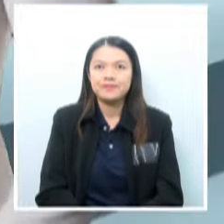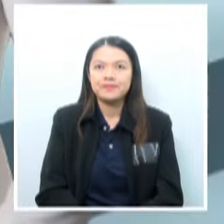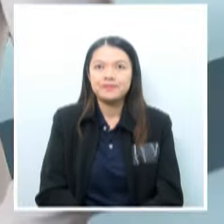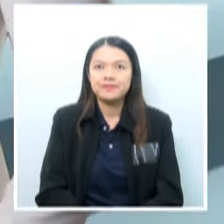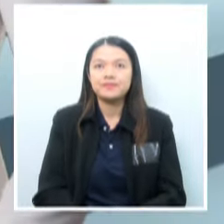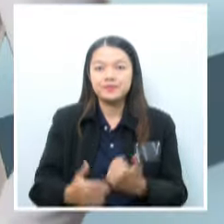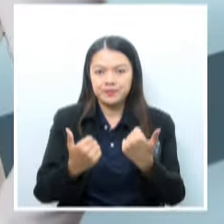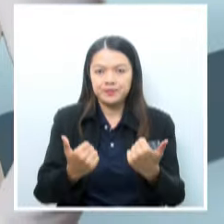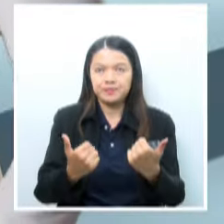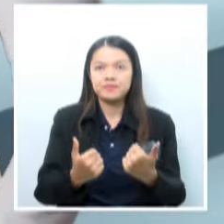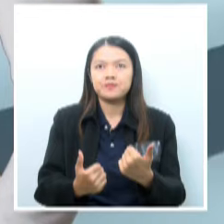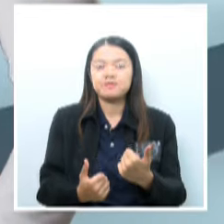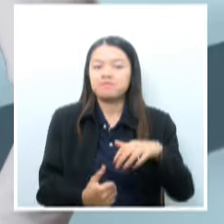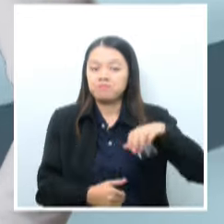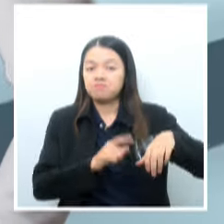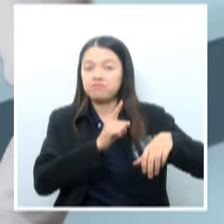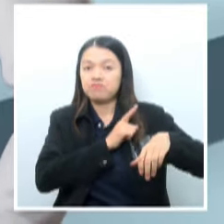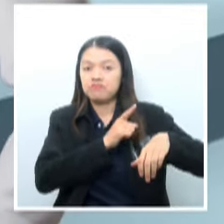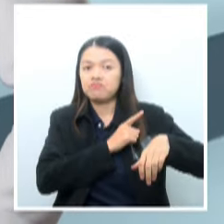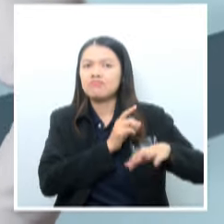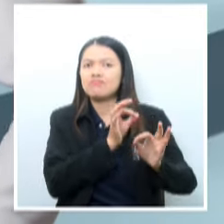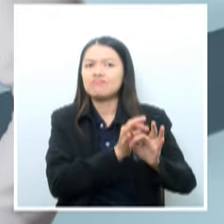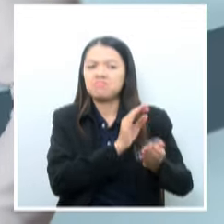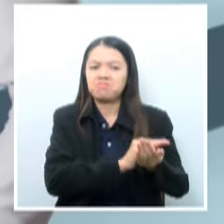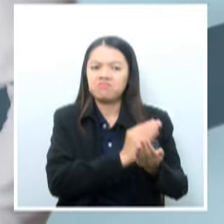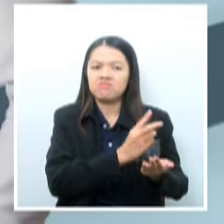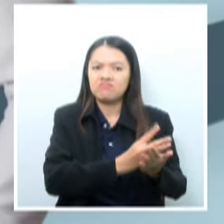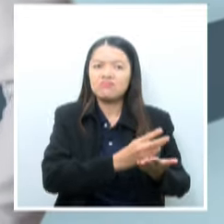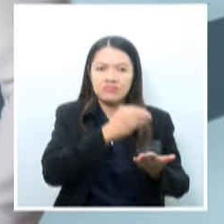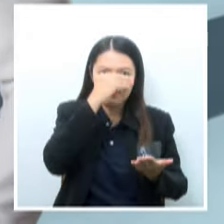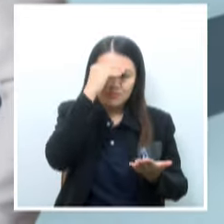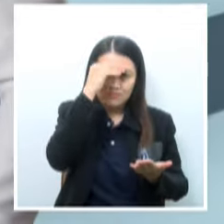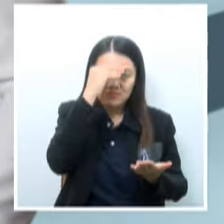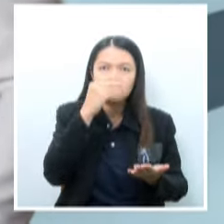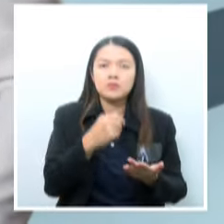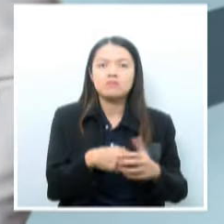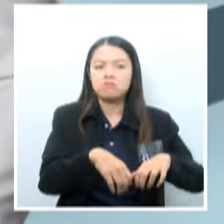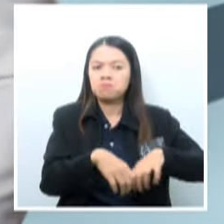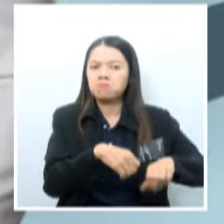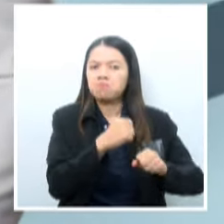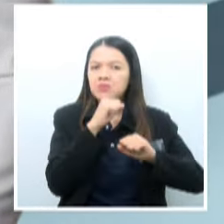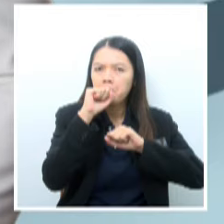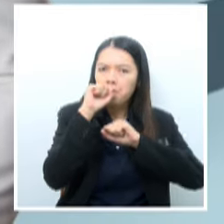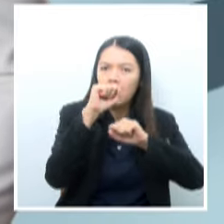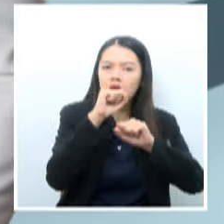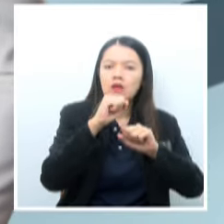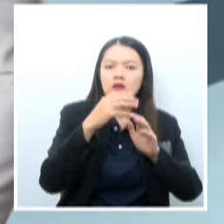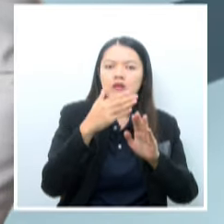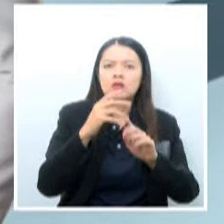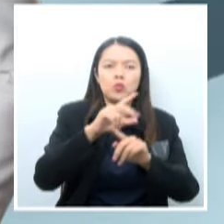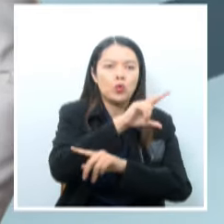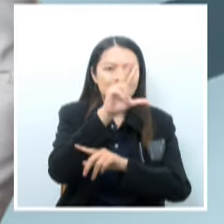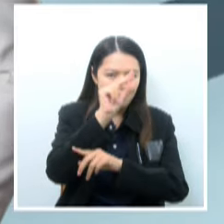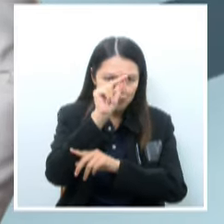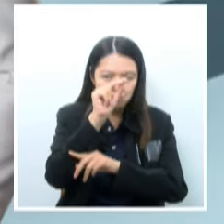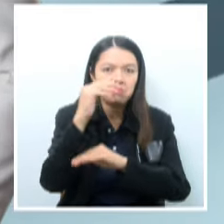ทั้งนี้หน่วยงานที่ทำหน้าที่เป็นธนาคารหน่วยกิจระดับการศึกษาต้องดำเนินการจัดทำประกาศภายใน30วันนับถัด